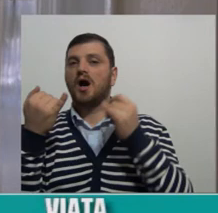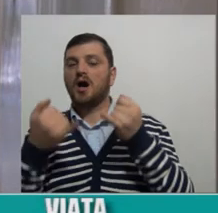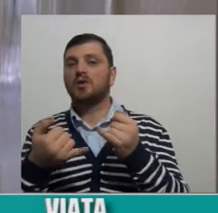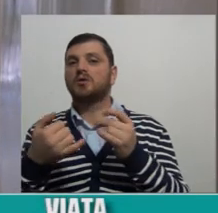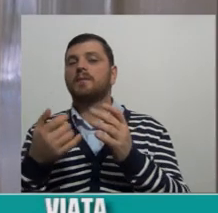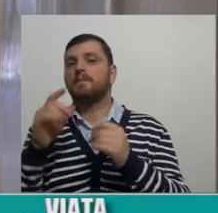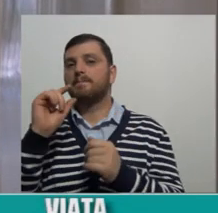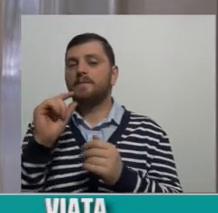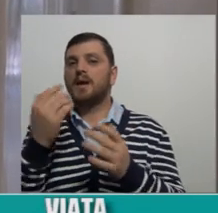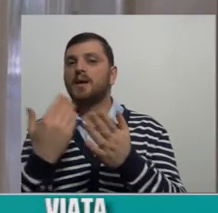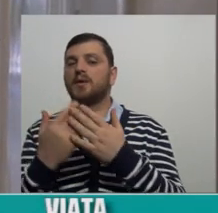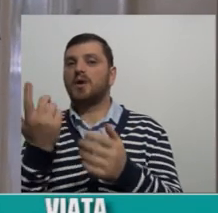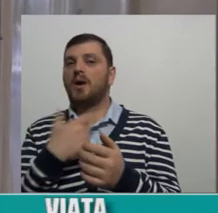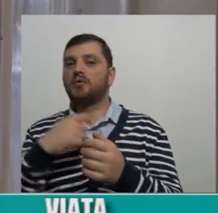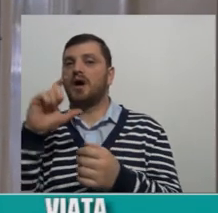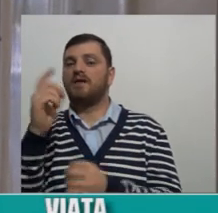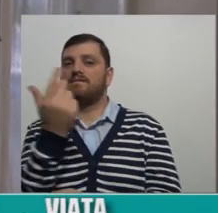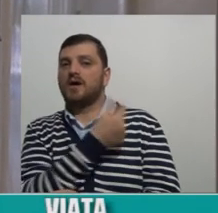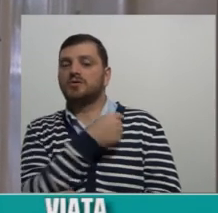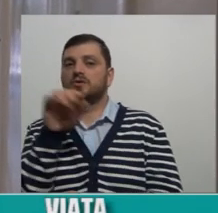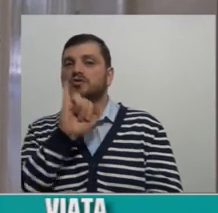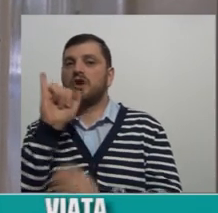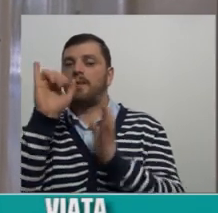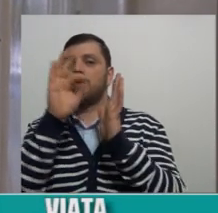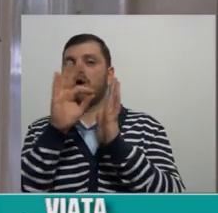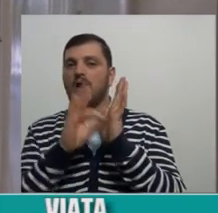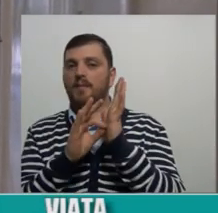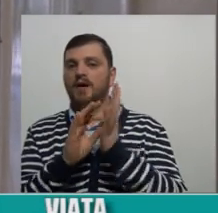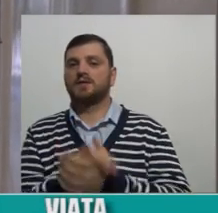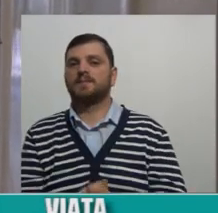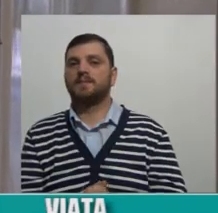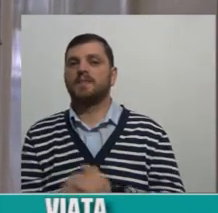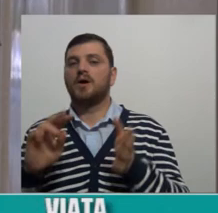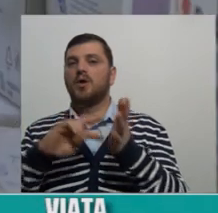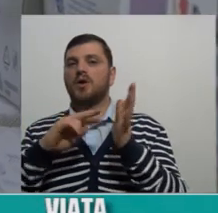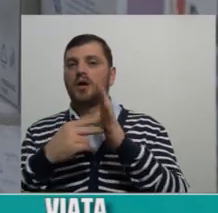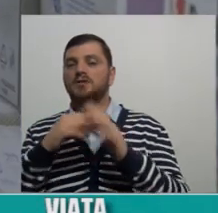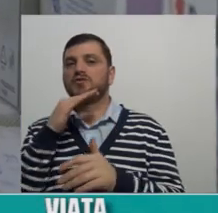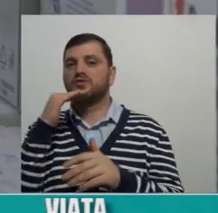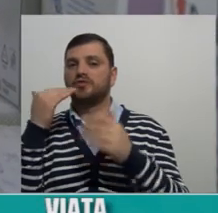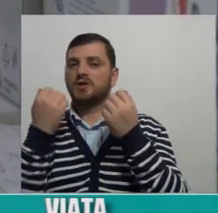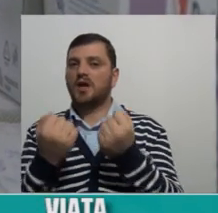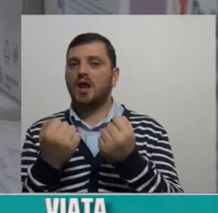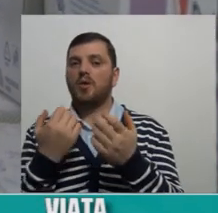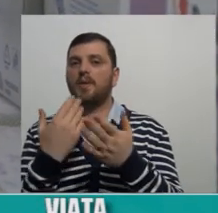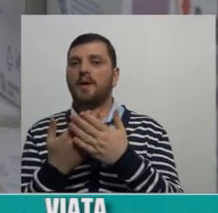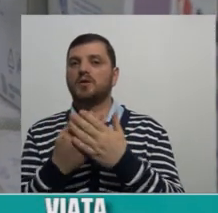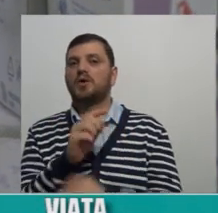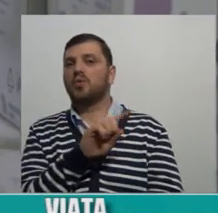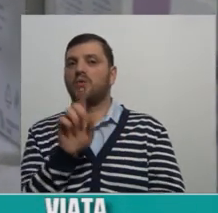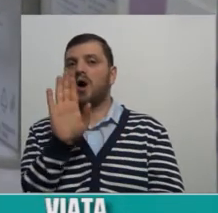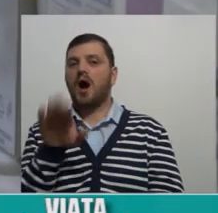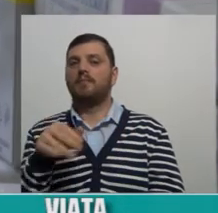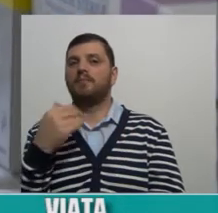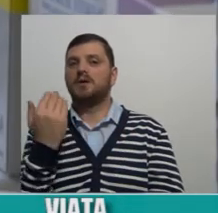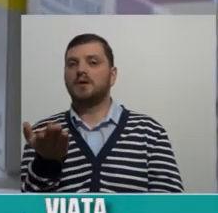și deocamdată are dotarea minimă pentru a se putea vaccina cei care s-au programat. Organizarea a fost destul de dificilă pentru că